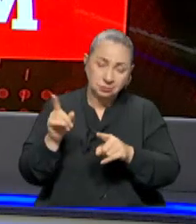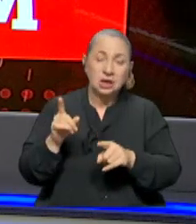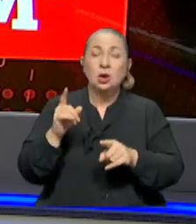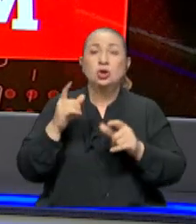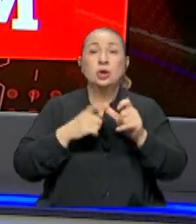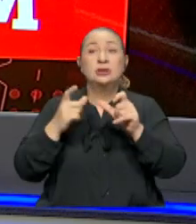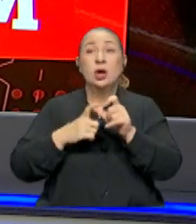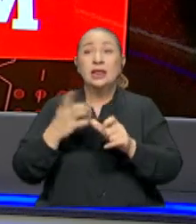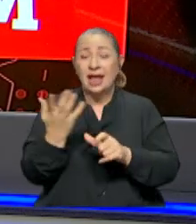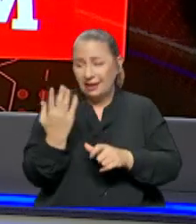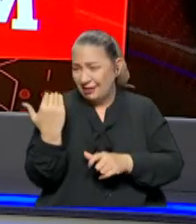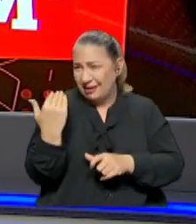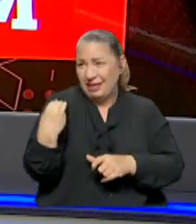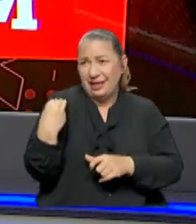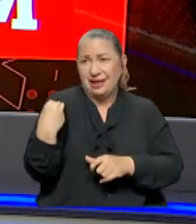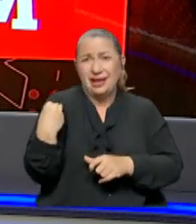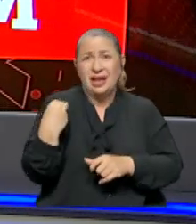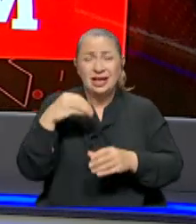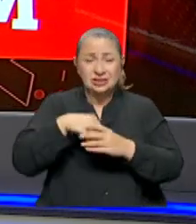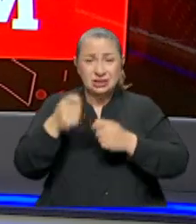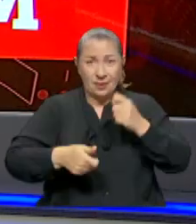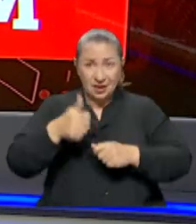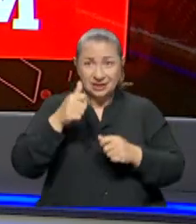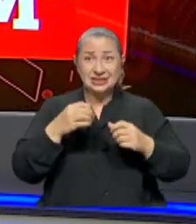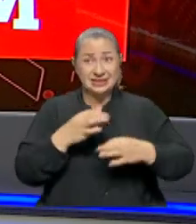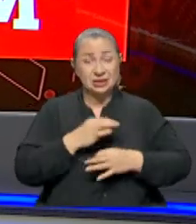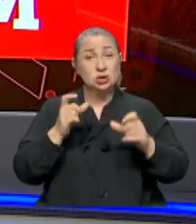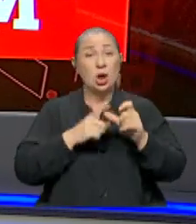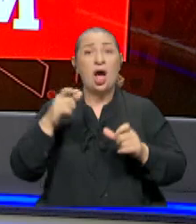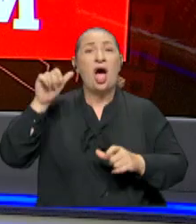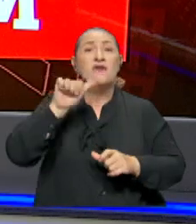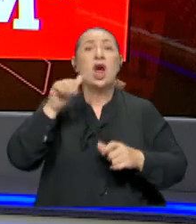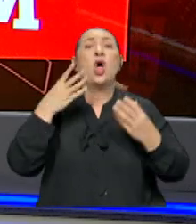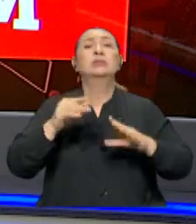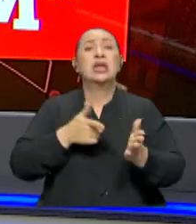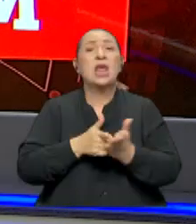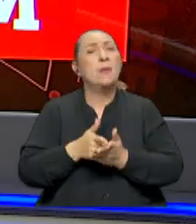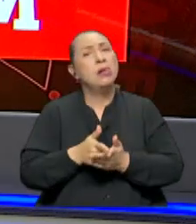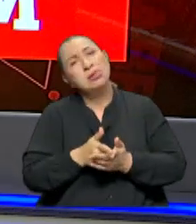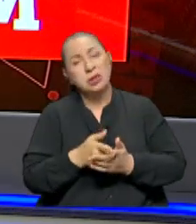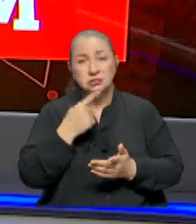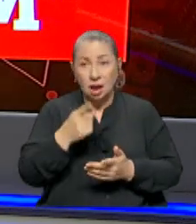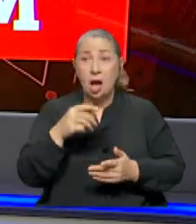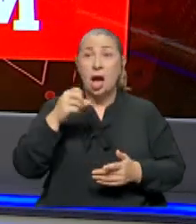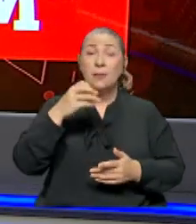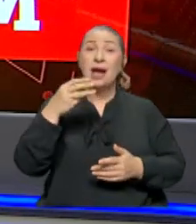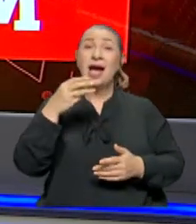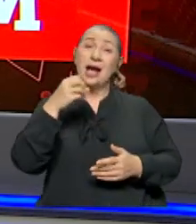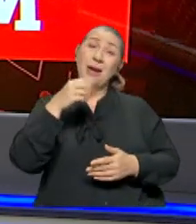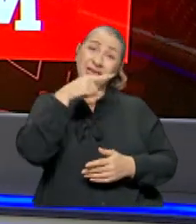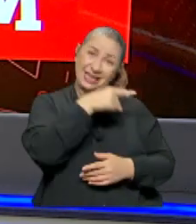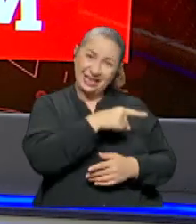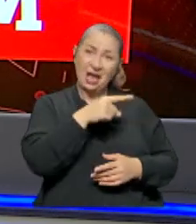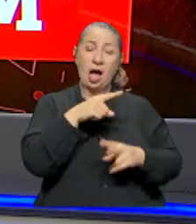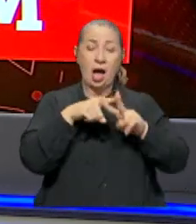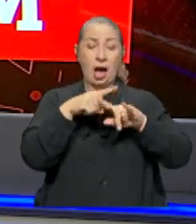bu Süleyman Soylu Daha geçen günlerde İçişleri Bakanı Sayın Soylu Afganlar olmazsa tarım olmaz demiş AK Partili bir başka